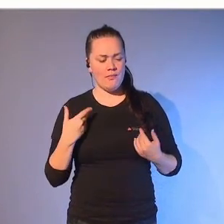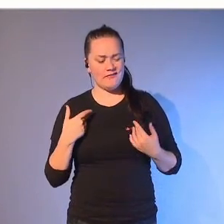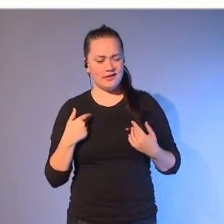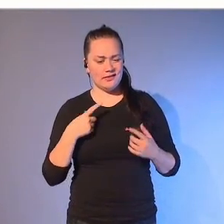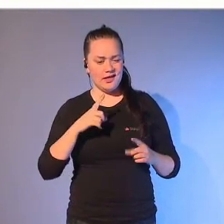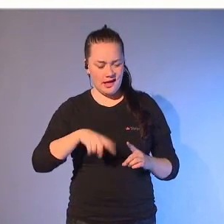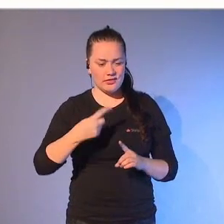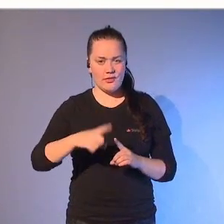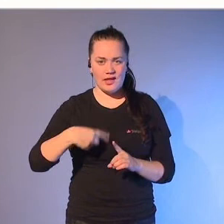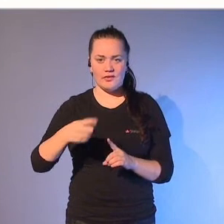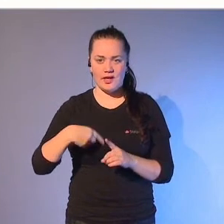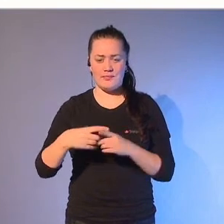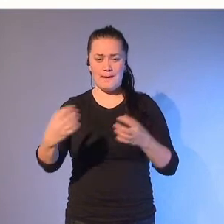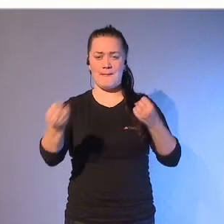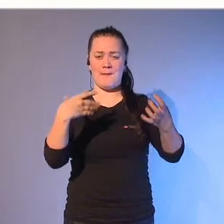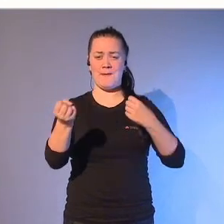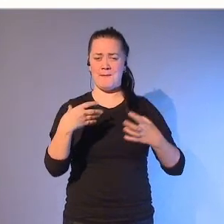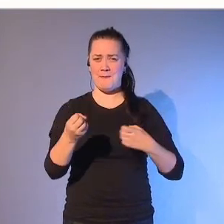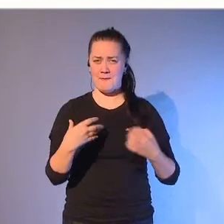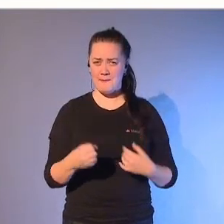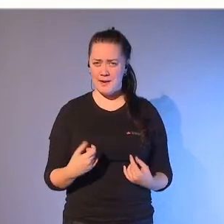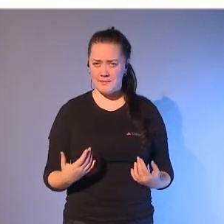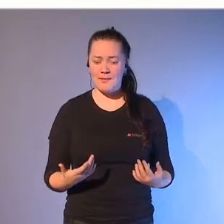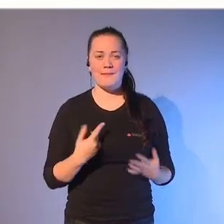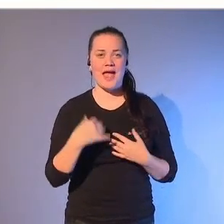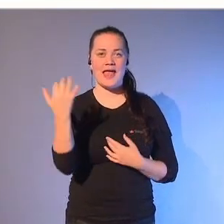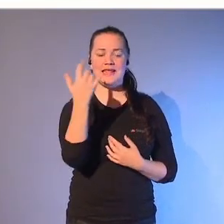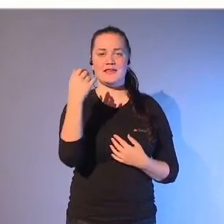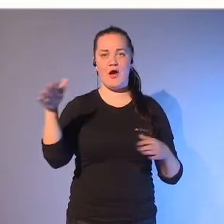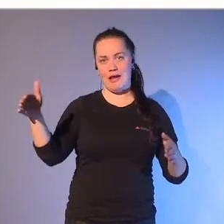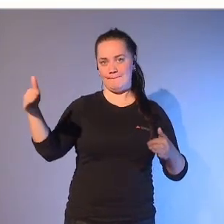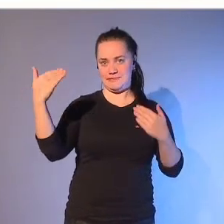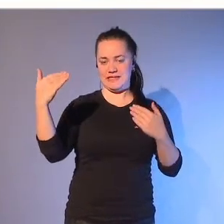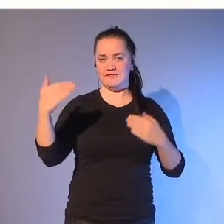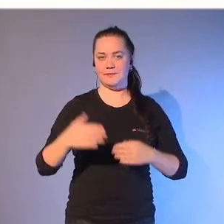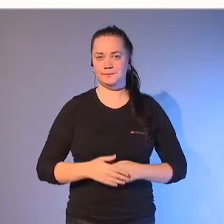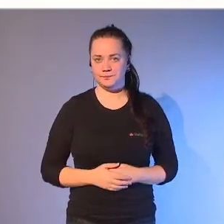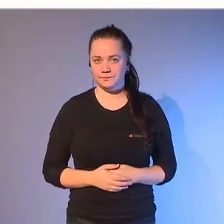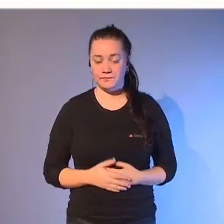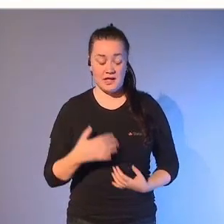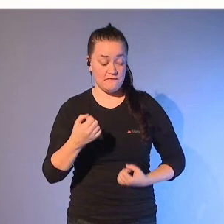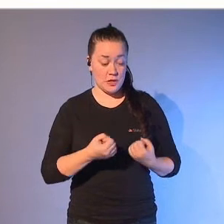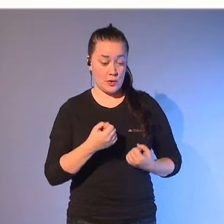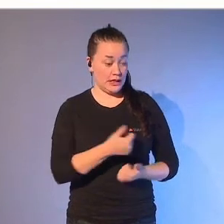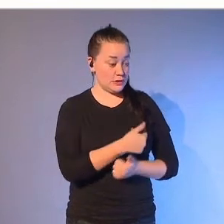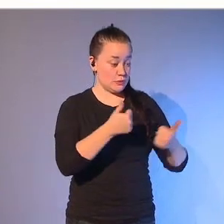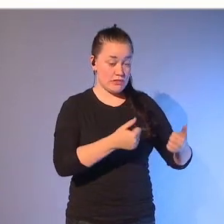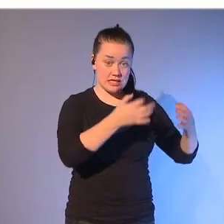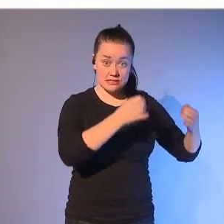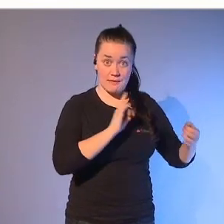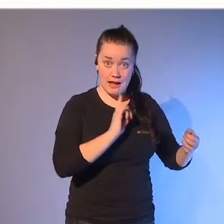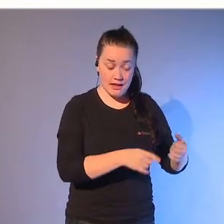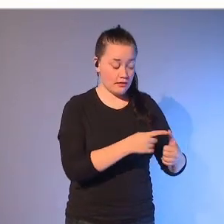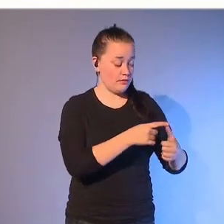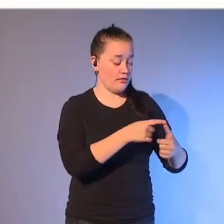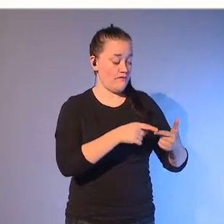stadig større grad blir bombardert med det digitale perspektivet. Vi gjør det i stortingsmeldinga, vi gjør det